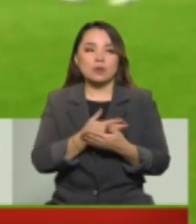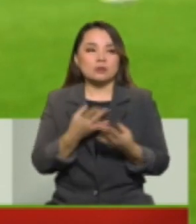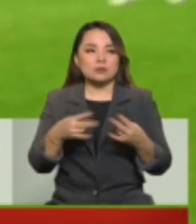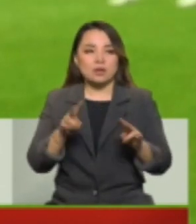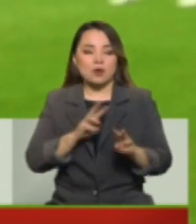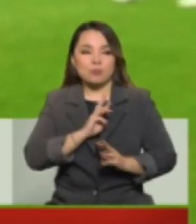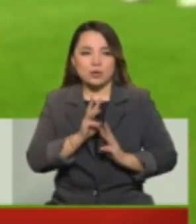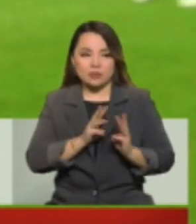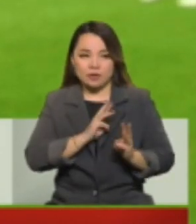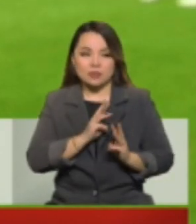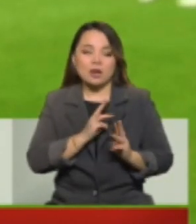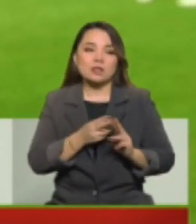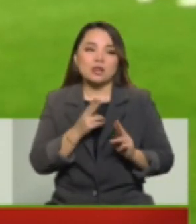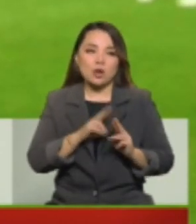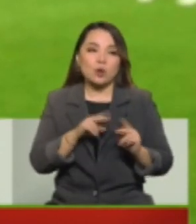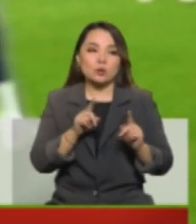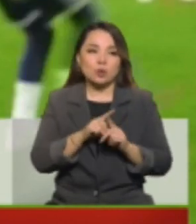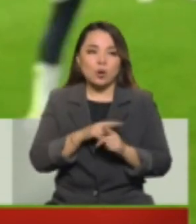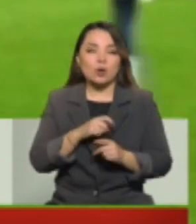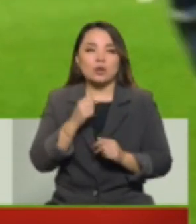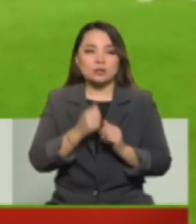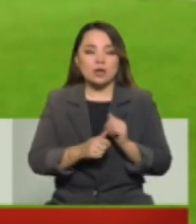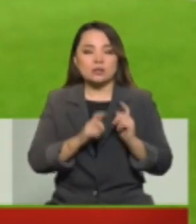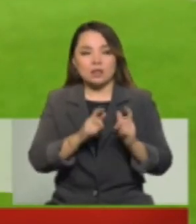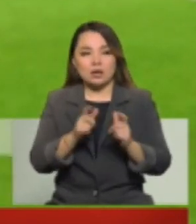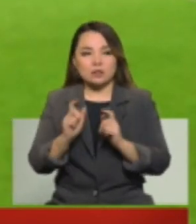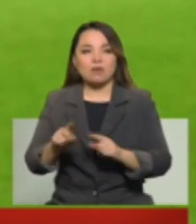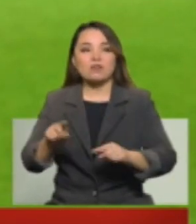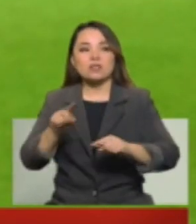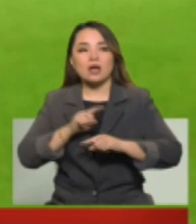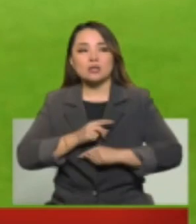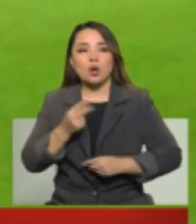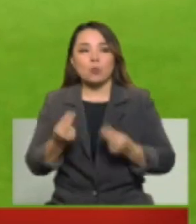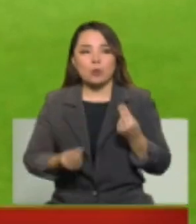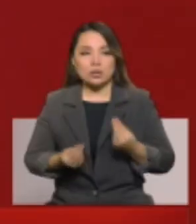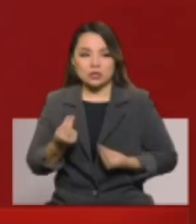ойынға. Бұл жолдама алуға финалдық матч.